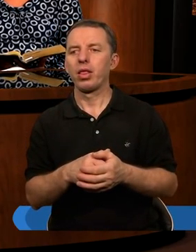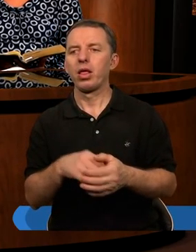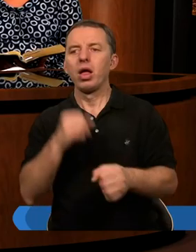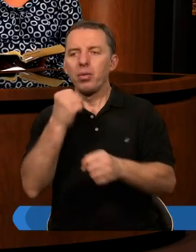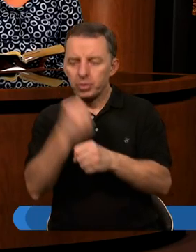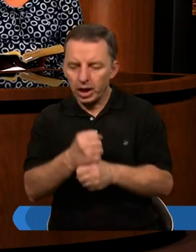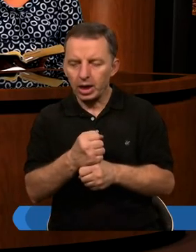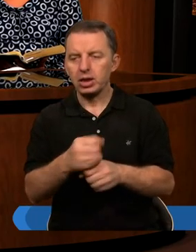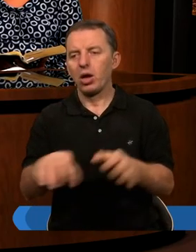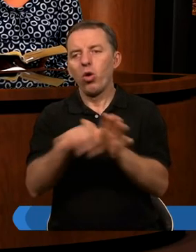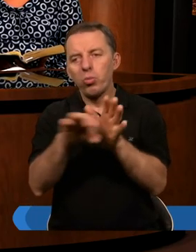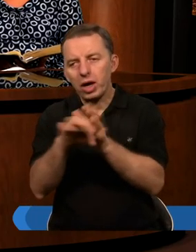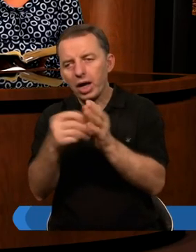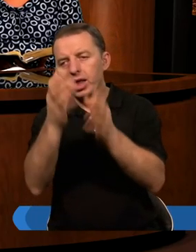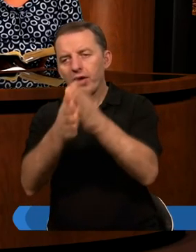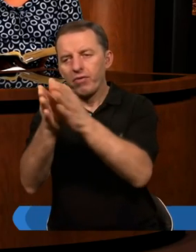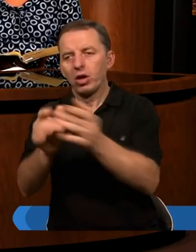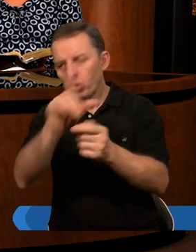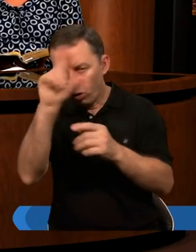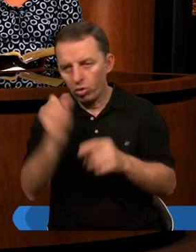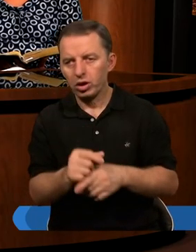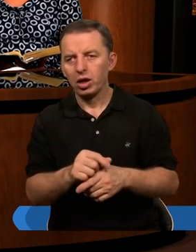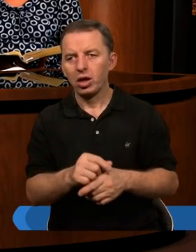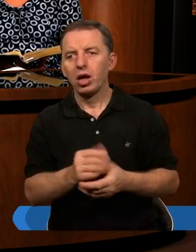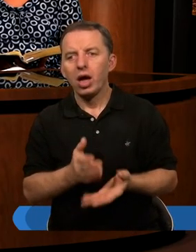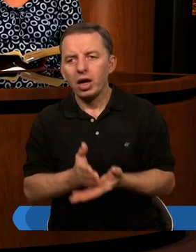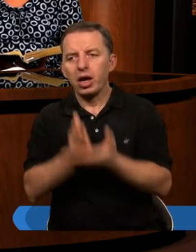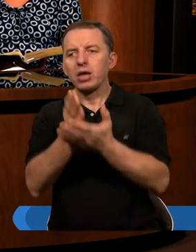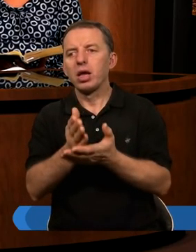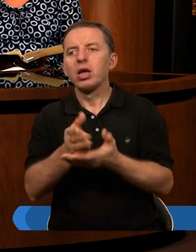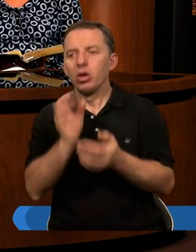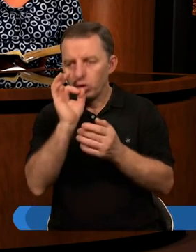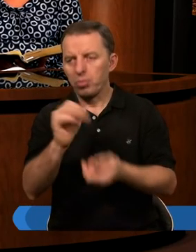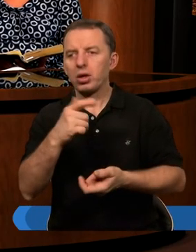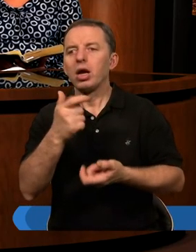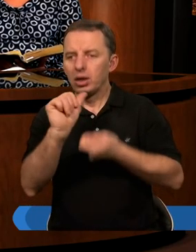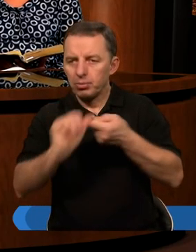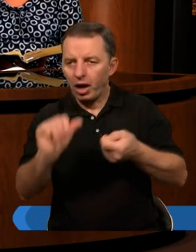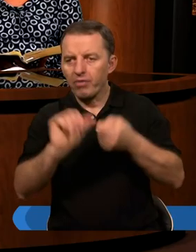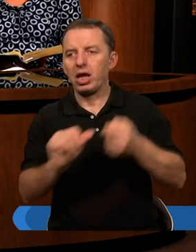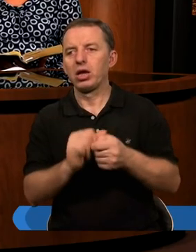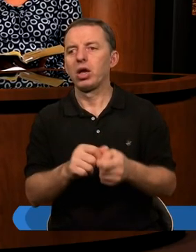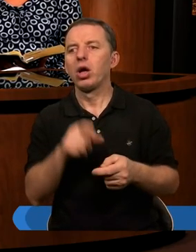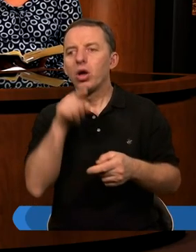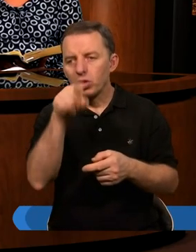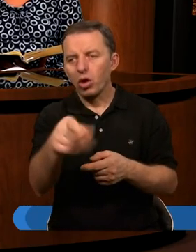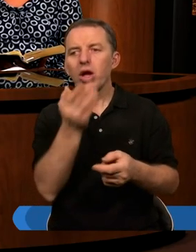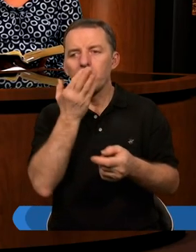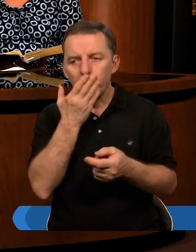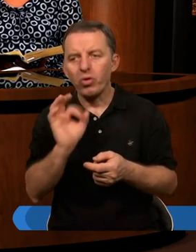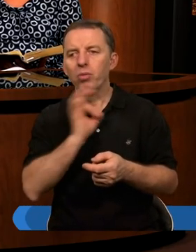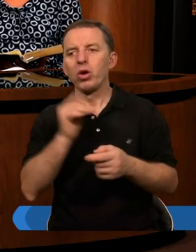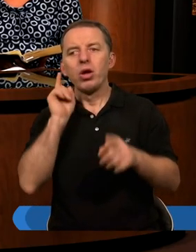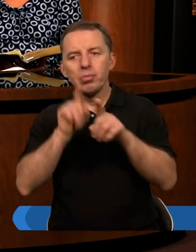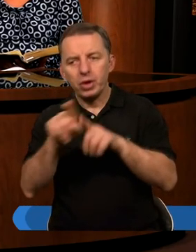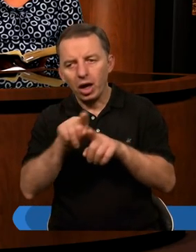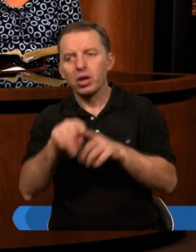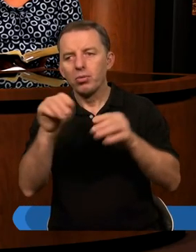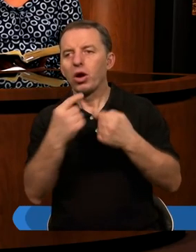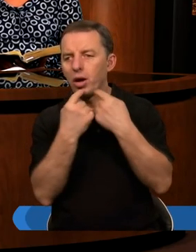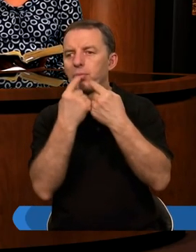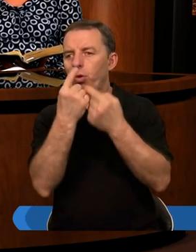Przestał obgadywać do ludzi w ogóle. Czyli rady Boże się sprawdzają. Sprawdziły się, tak. To jest mowa oczywiście o moim braciu, mogę